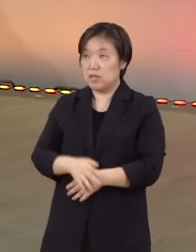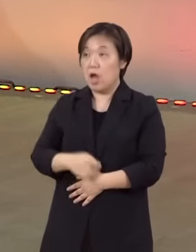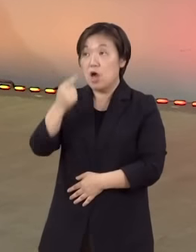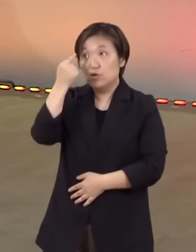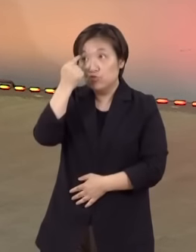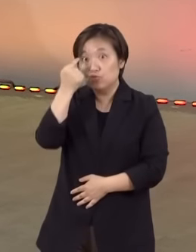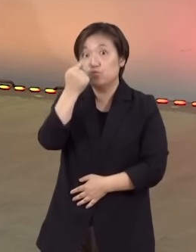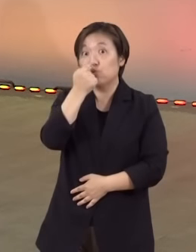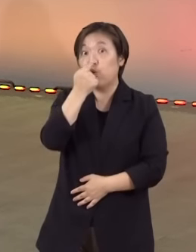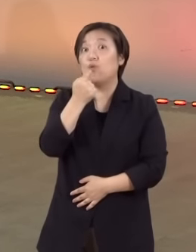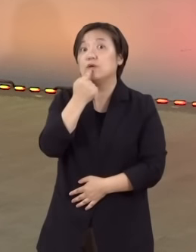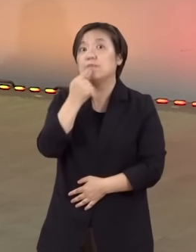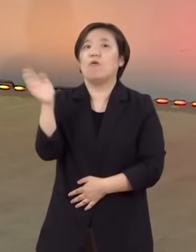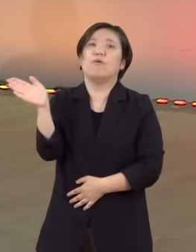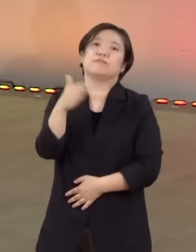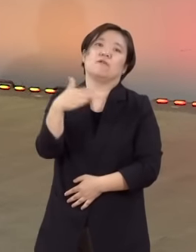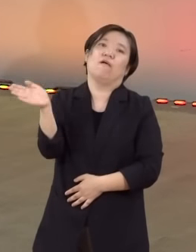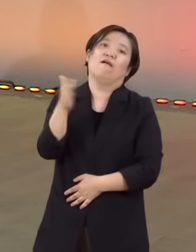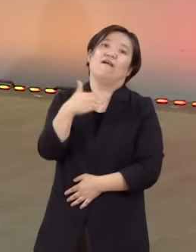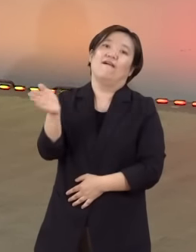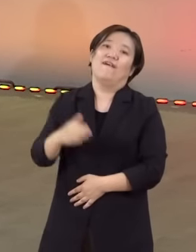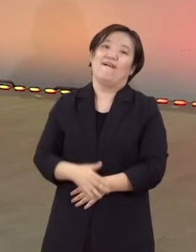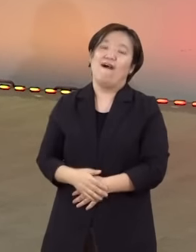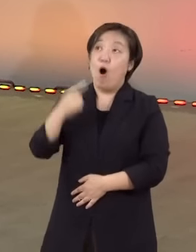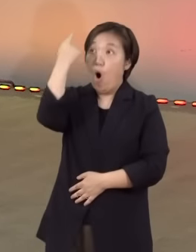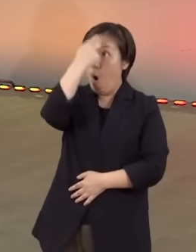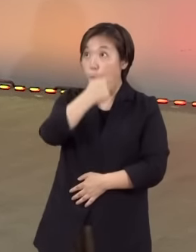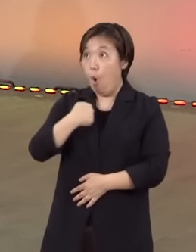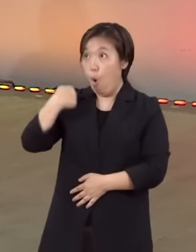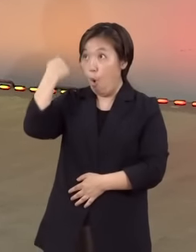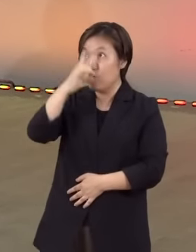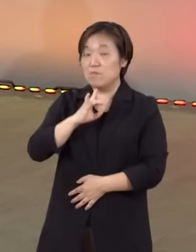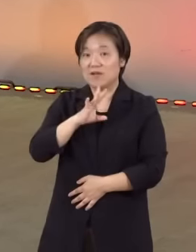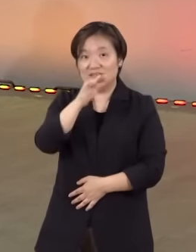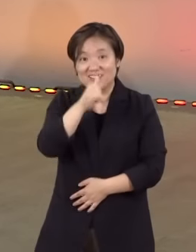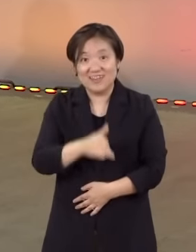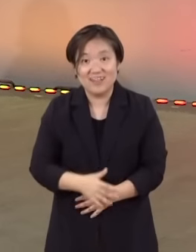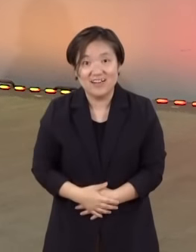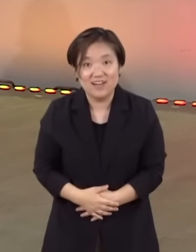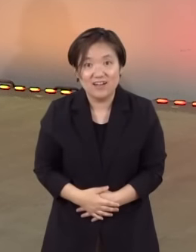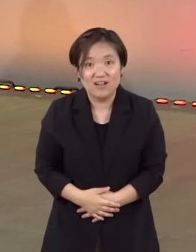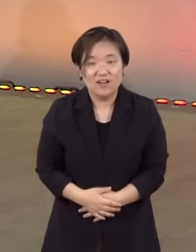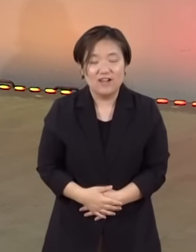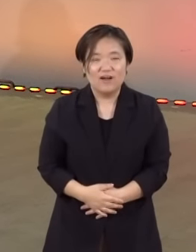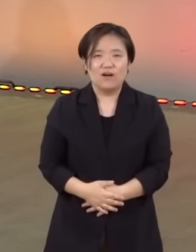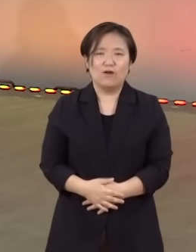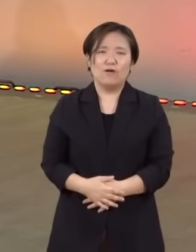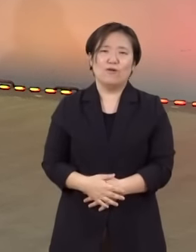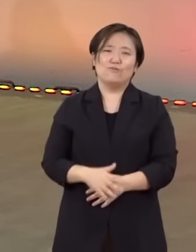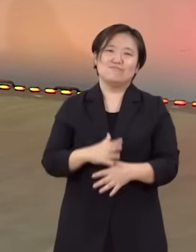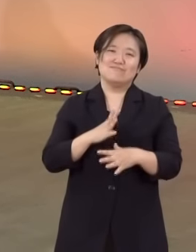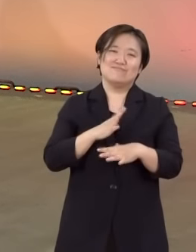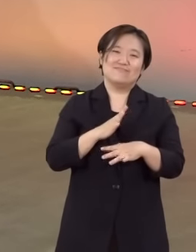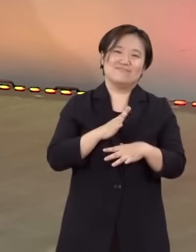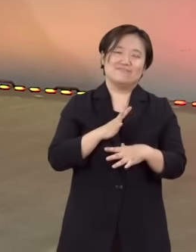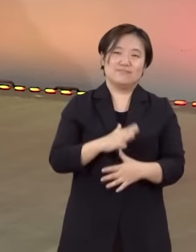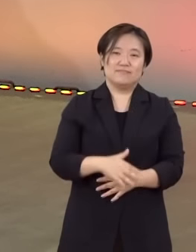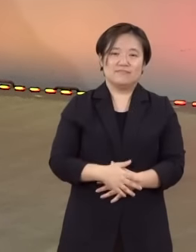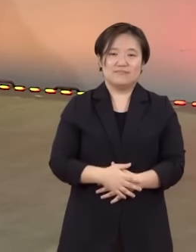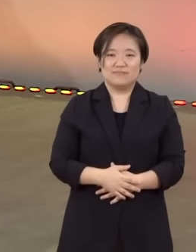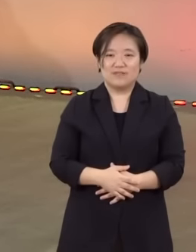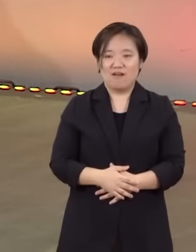입이 없이 달걀 얼굴이었습니다 어 어떻해 어떻해 커버